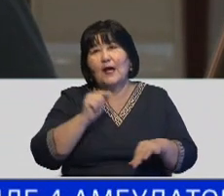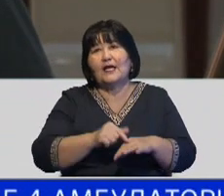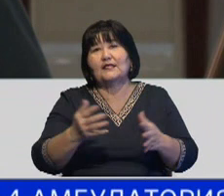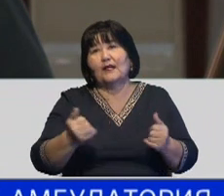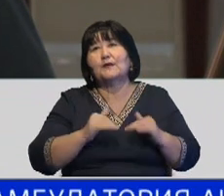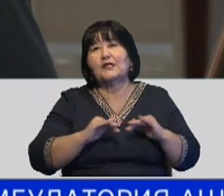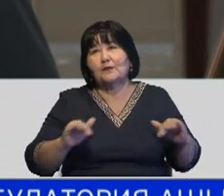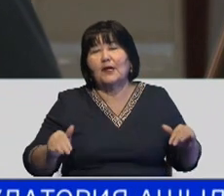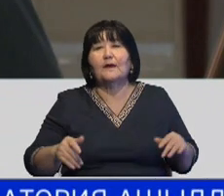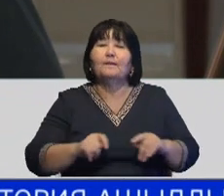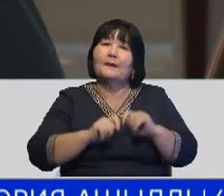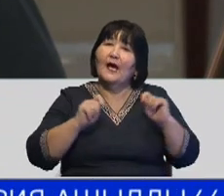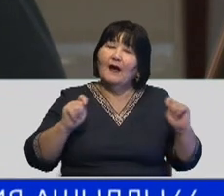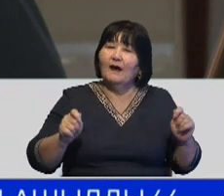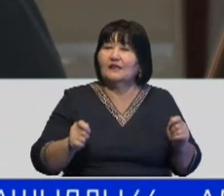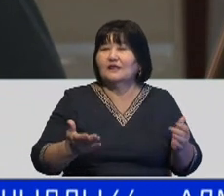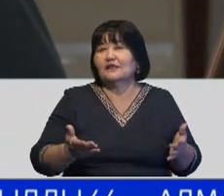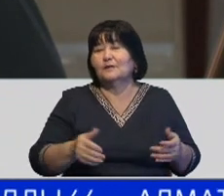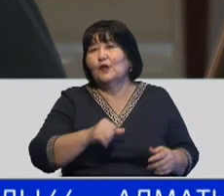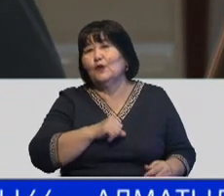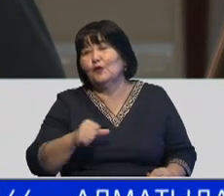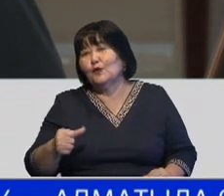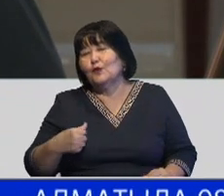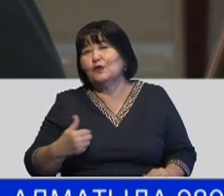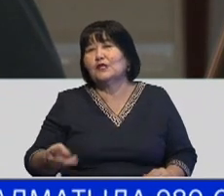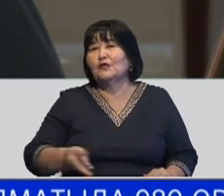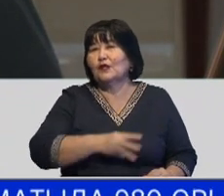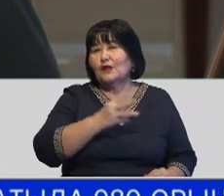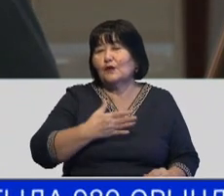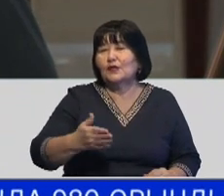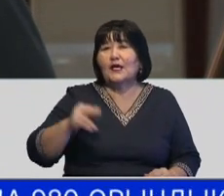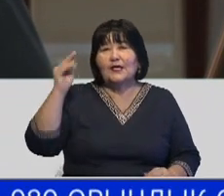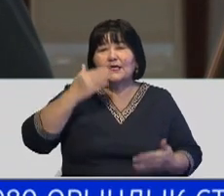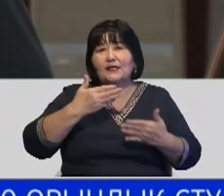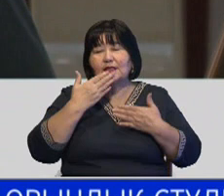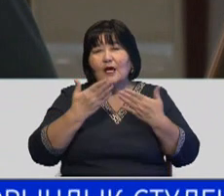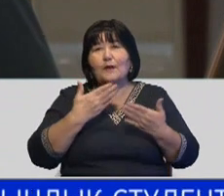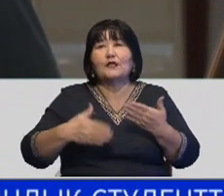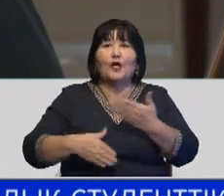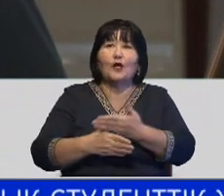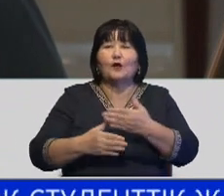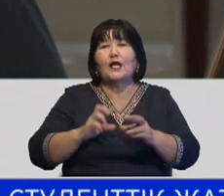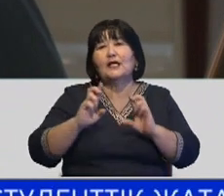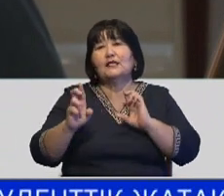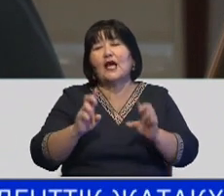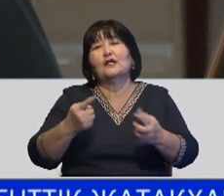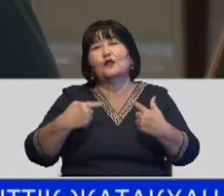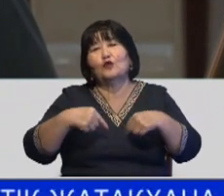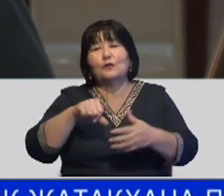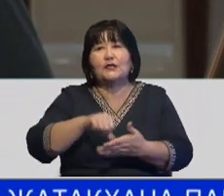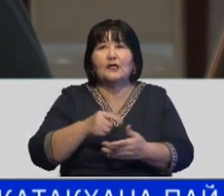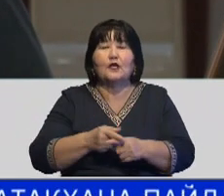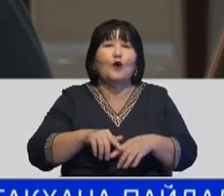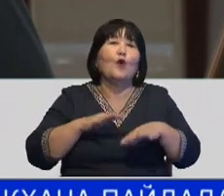келеді балдарымыз. Ашылып, өздерін деңгейі көтеріліп, сабағына да көмектеседі, шахмат үйірмесіне қатысады,